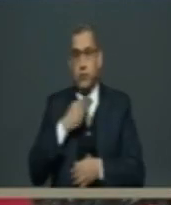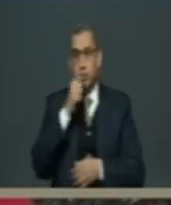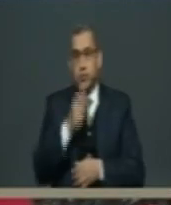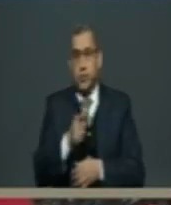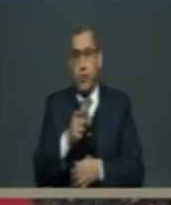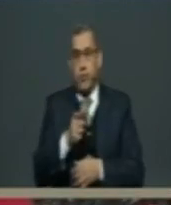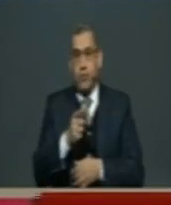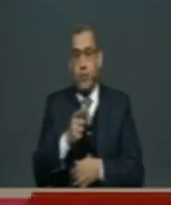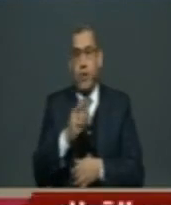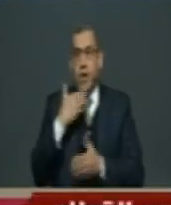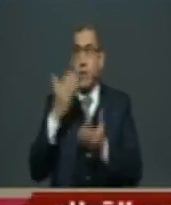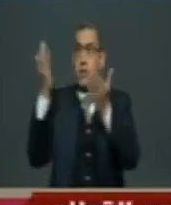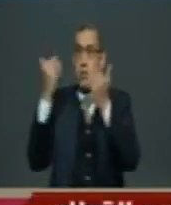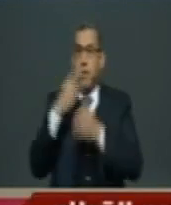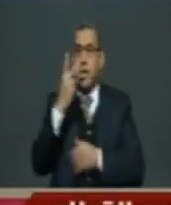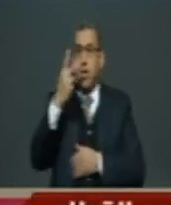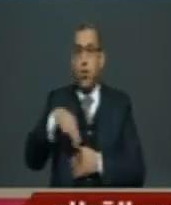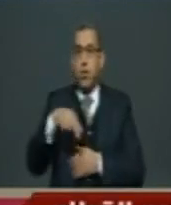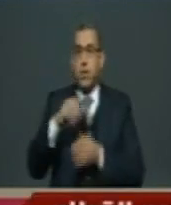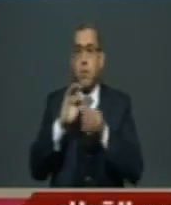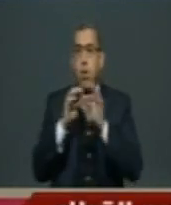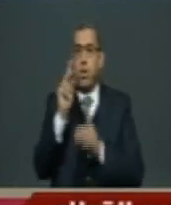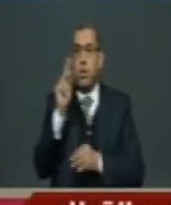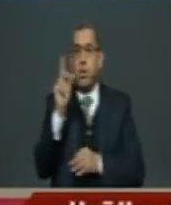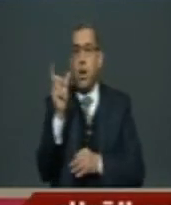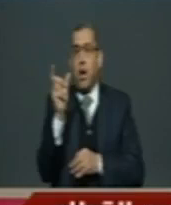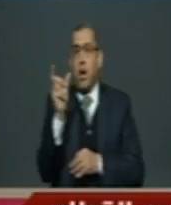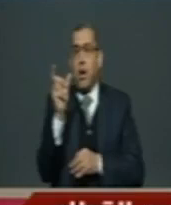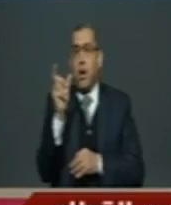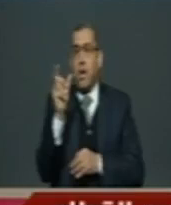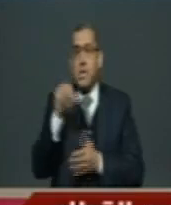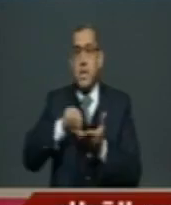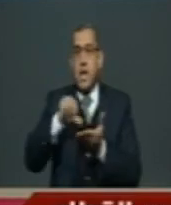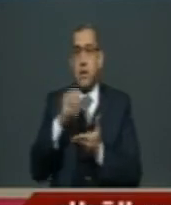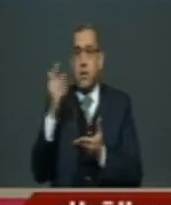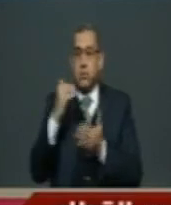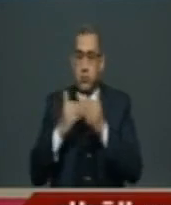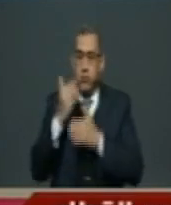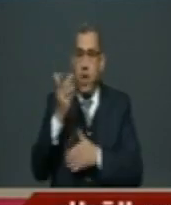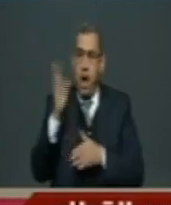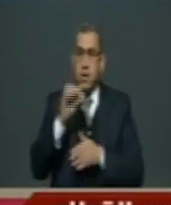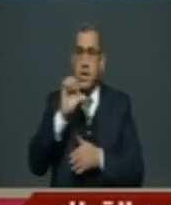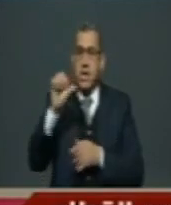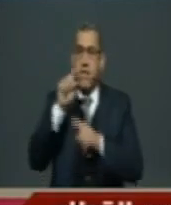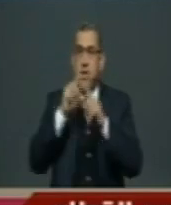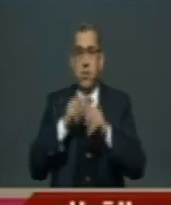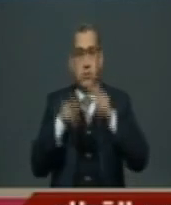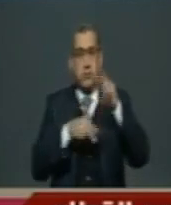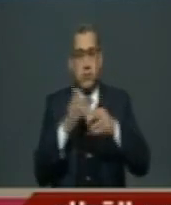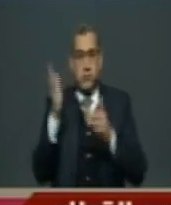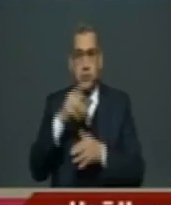بنستورد 2.5 مليون طن، مش كده يا دكتور علي؟ طبعا. وده اكتر من 90% من احتياجاتنا. لكن